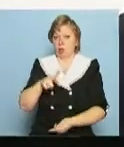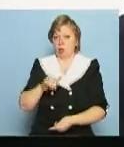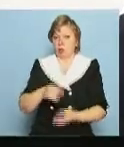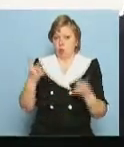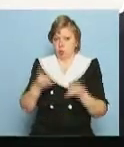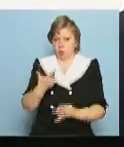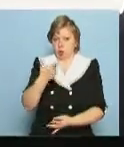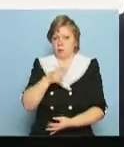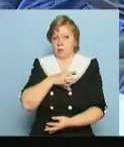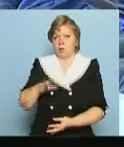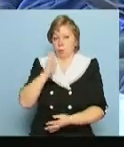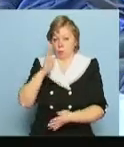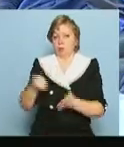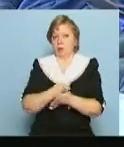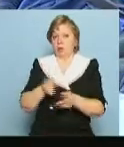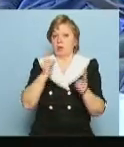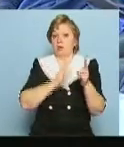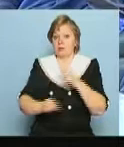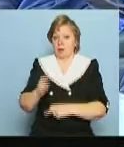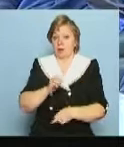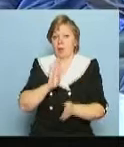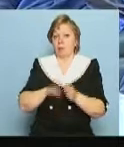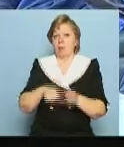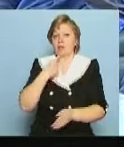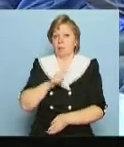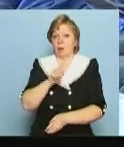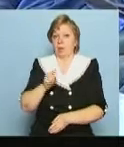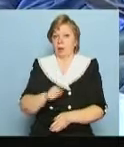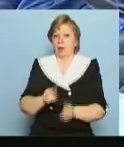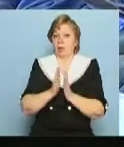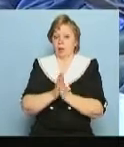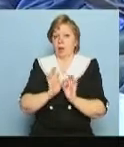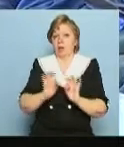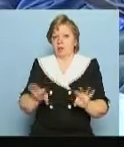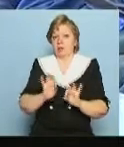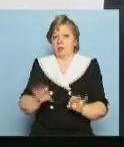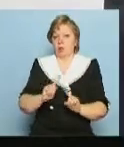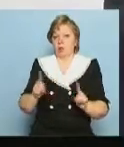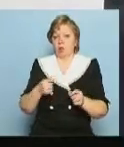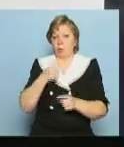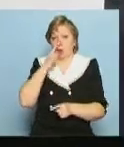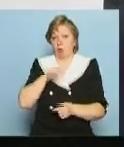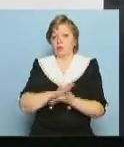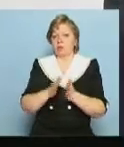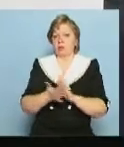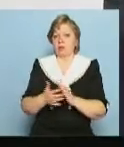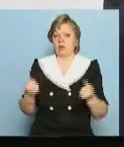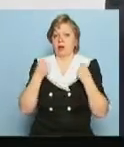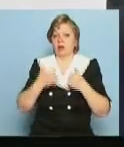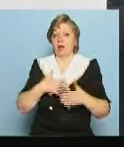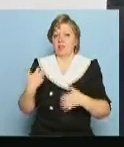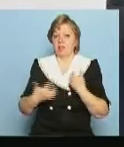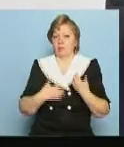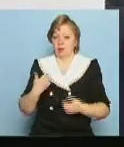200 миллионов. Ну что, буду искать. Из проблем сегодняшнего дня игроки озвучили плохое состояние раздевалок на центральном стадионе. Отремонтируют,